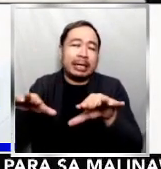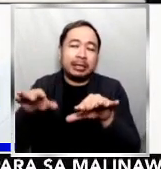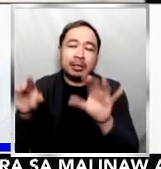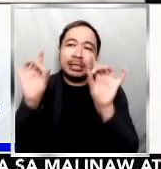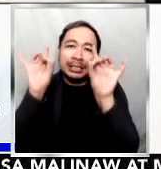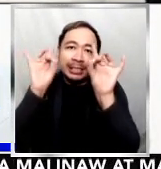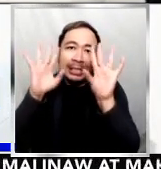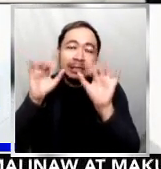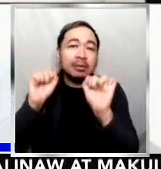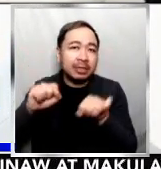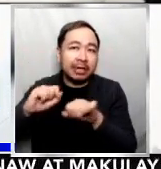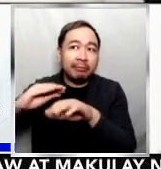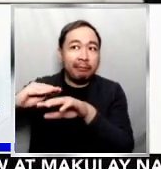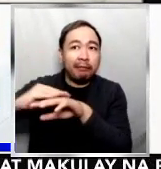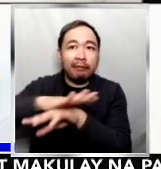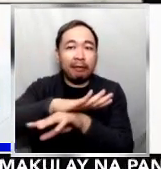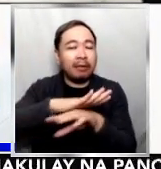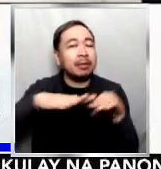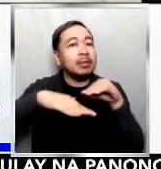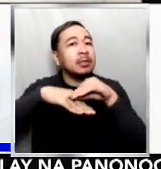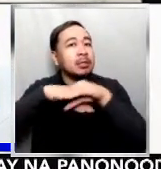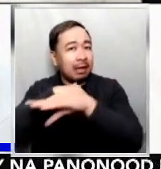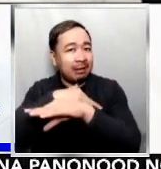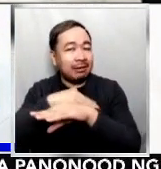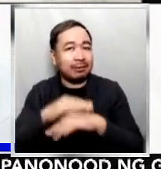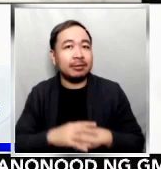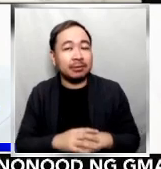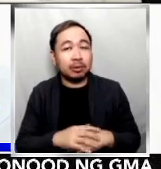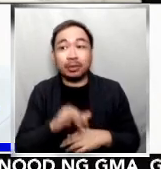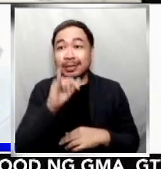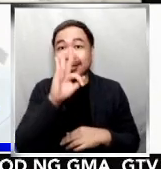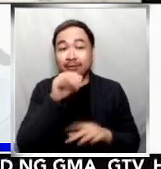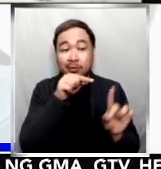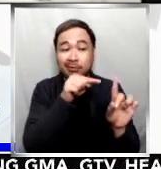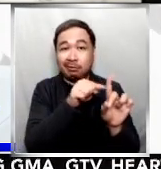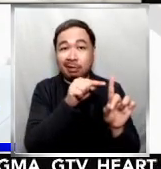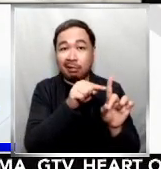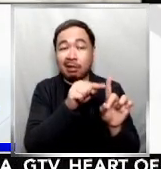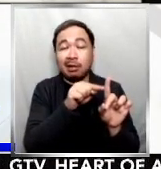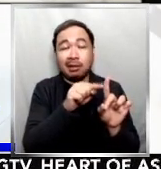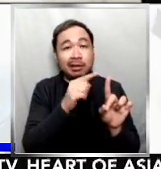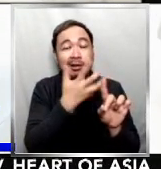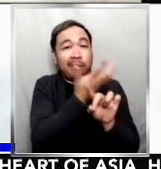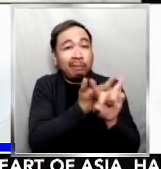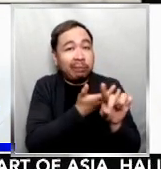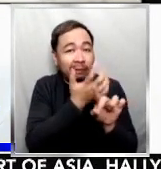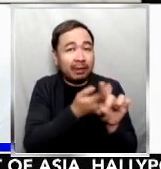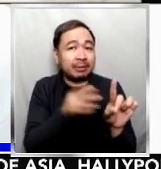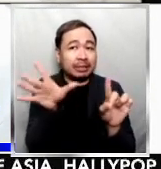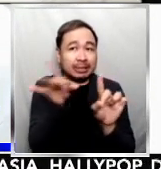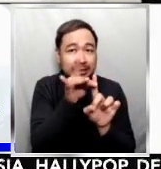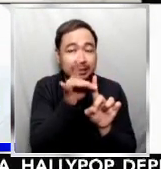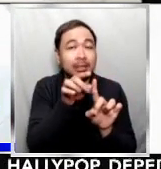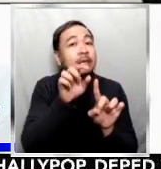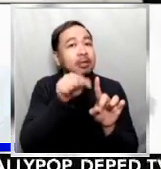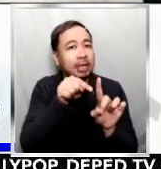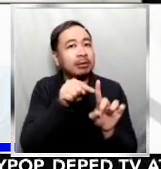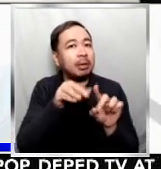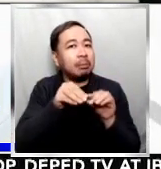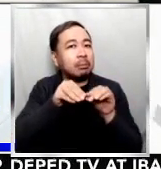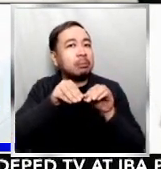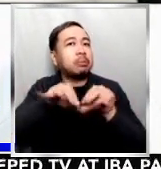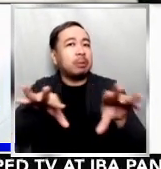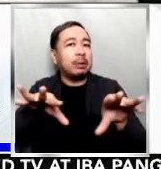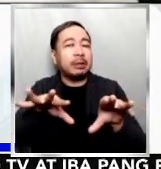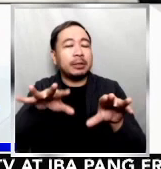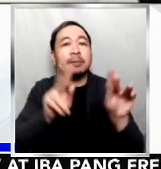kung sakali man na sila ay infected na nga ng COVID-19. So pwede silang maging super spreader kasi nilalapitan nila